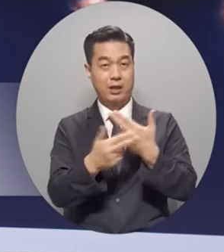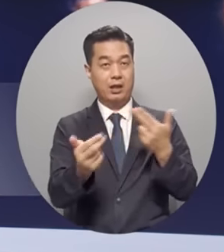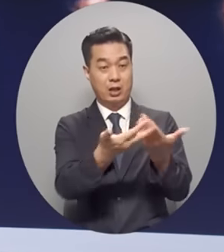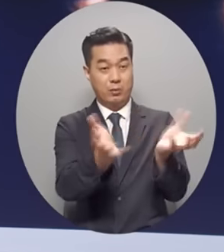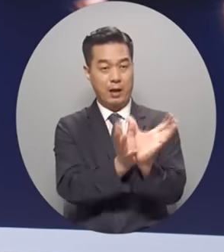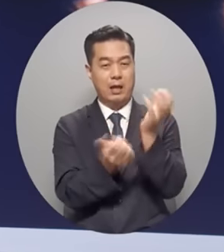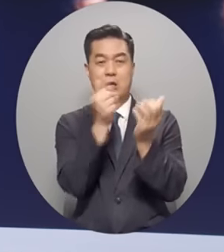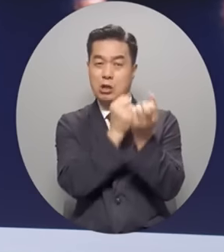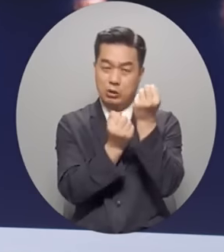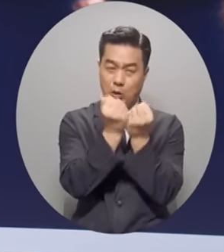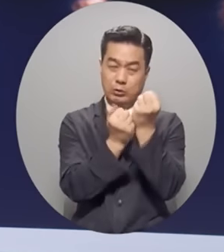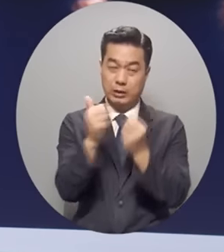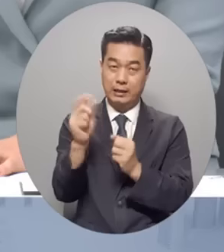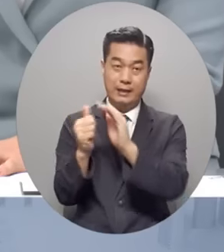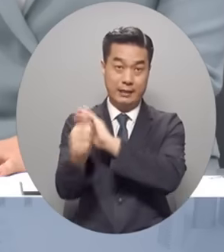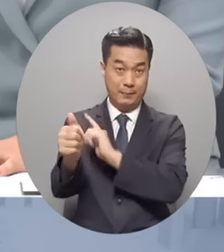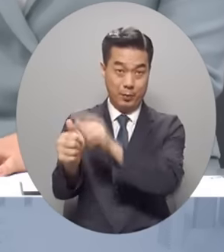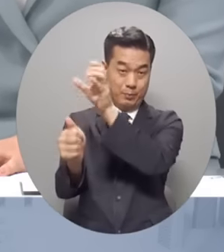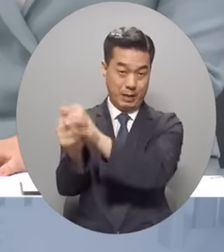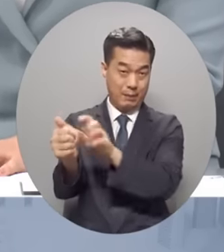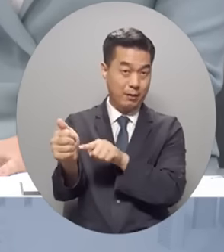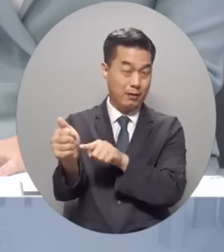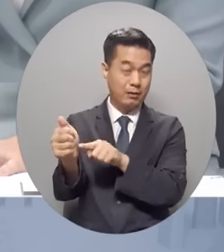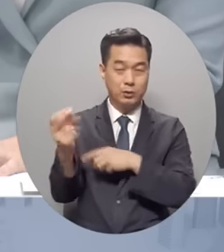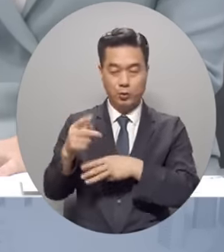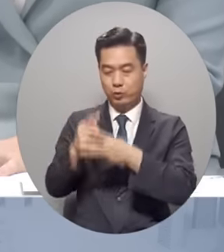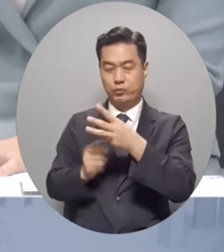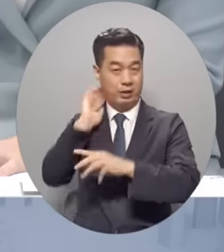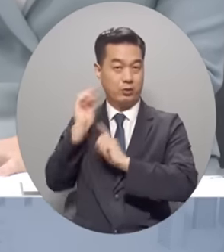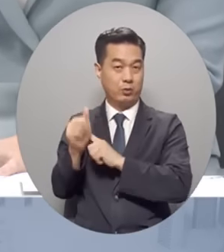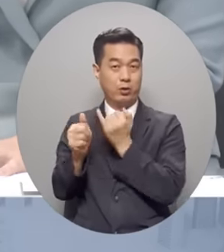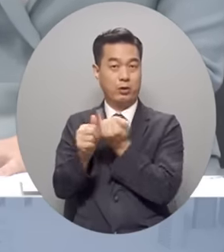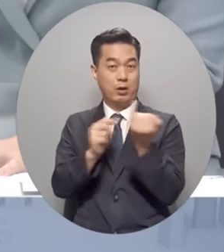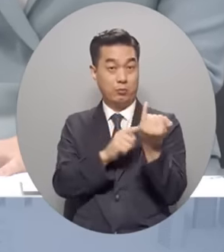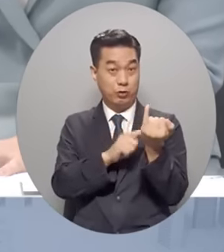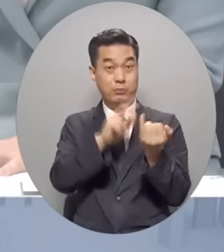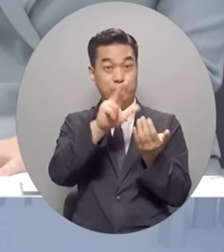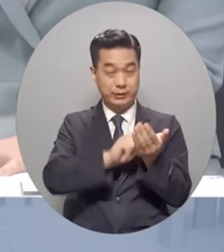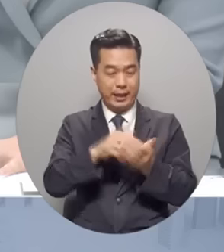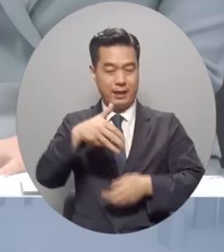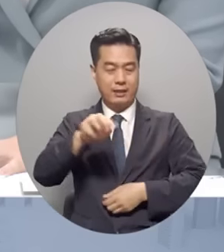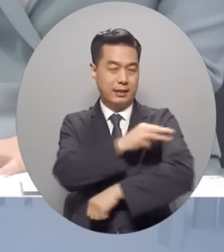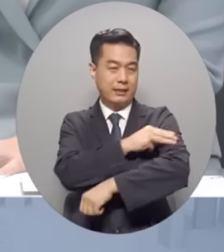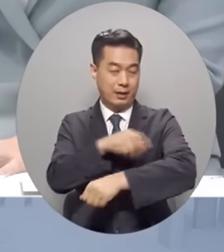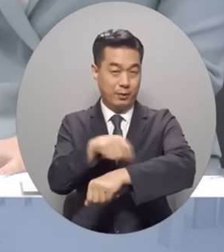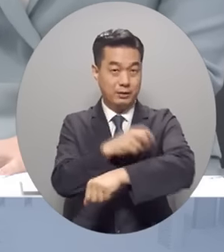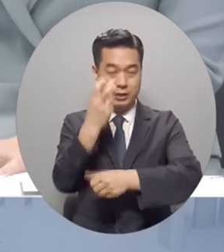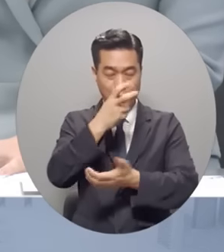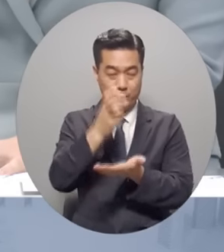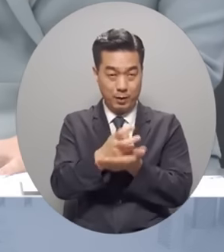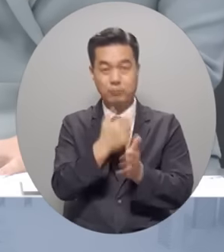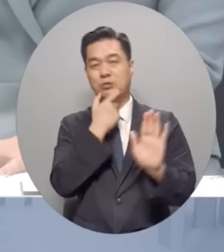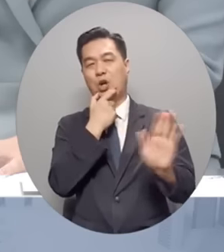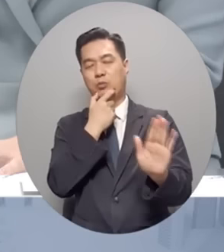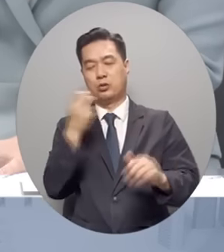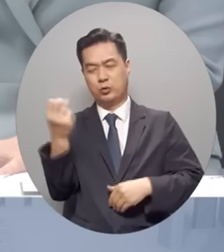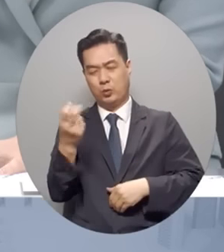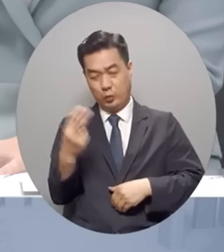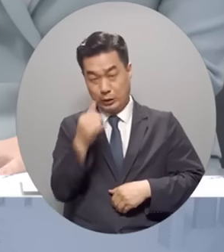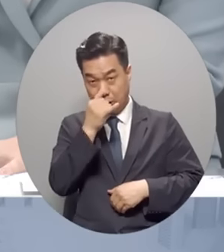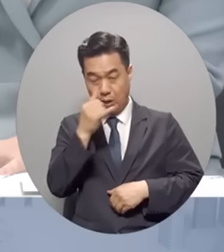주도를 하고 있습니다 또 윤성열 대통령이 김건의 여사 특검법 최상병 특검법을 다시 거부할 경우에 국회에서 재